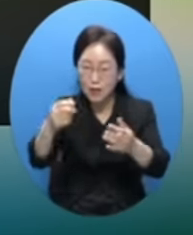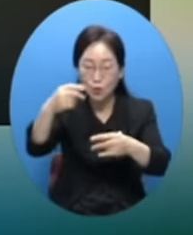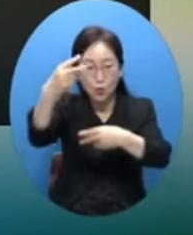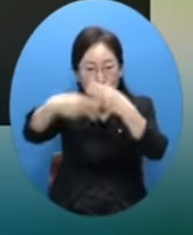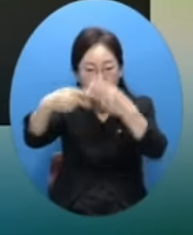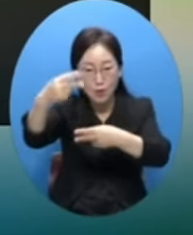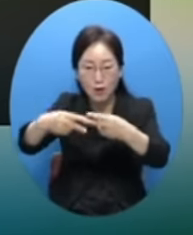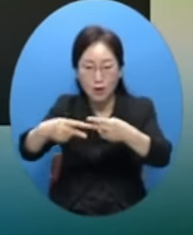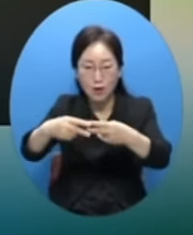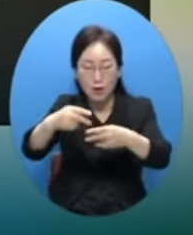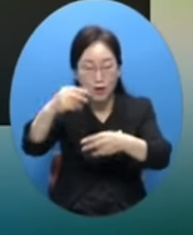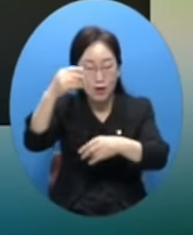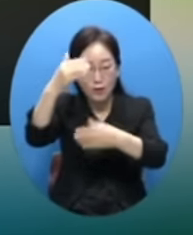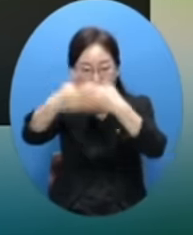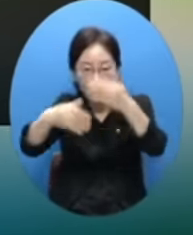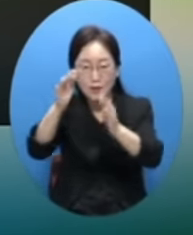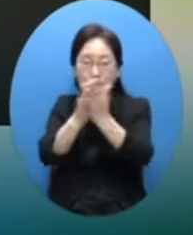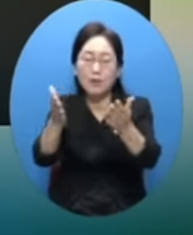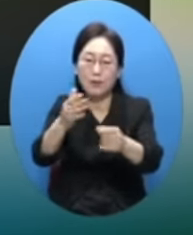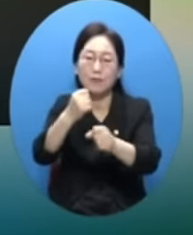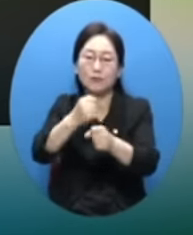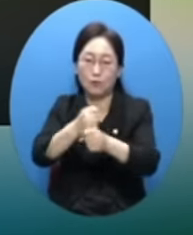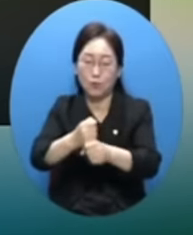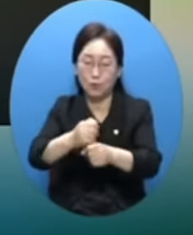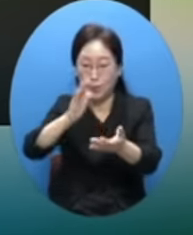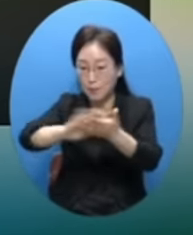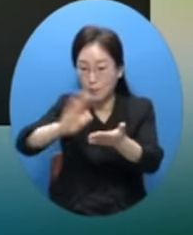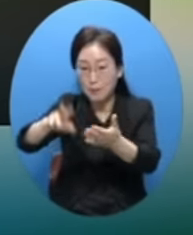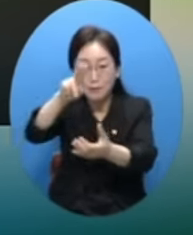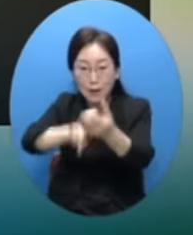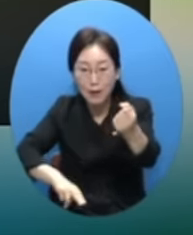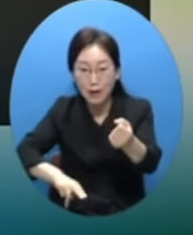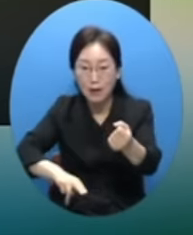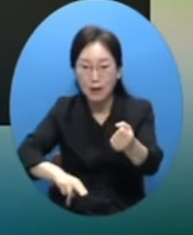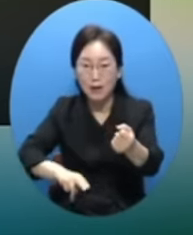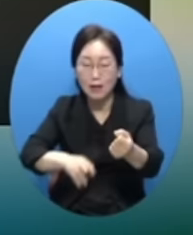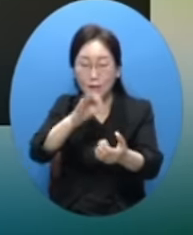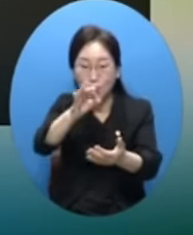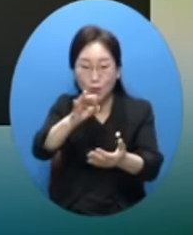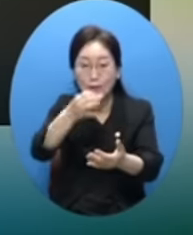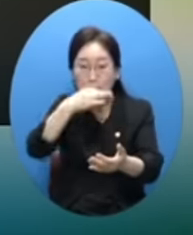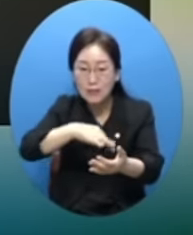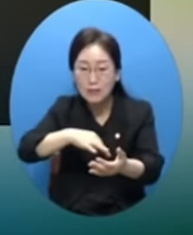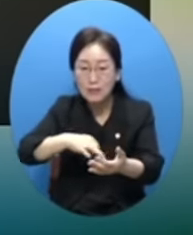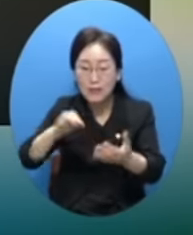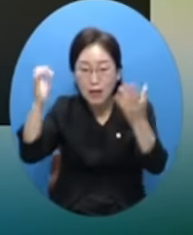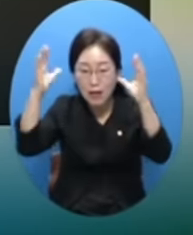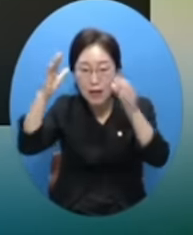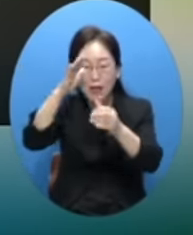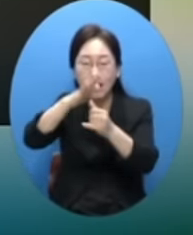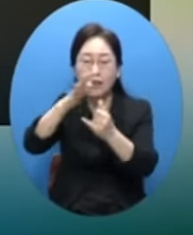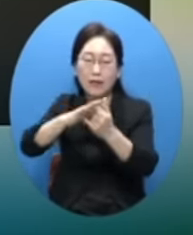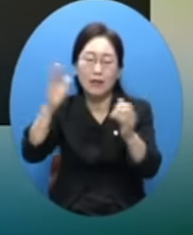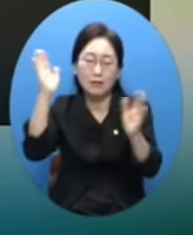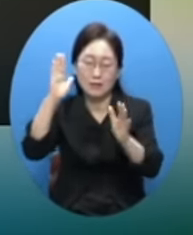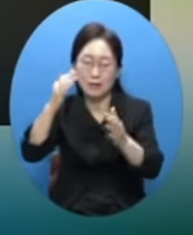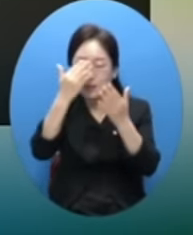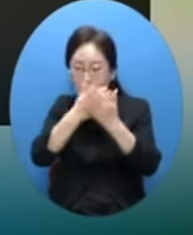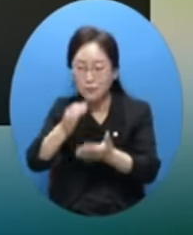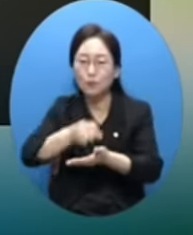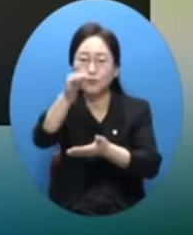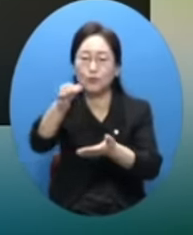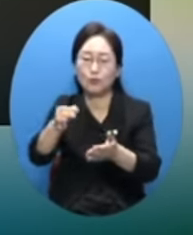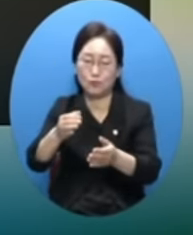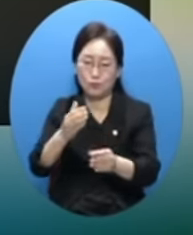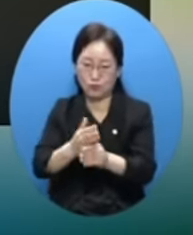남겨져서 그 책에 팔린 인쇄는 또 어려운 학생들에게 장학금으로 주어지고 있습니다.